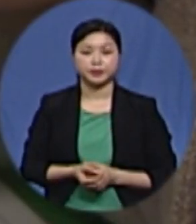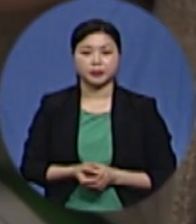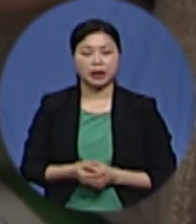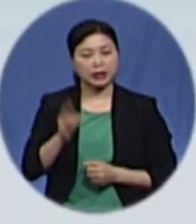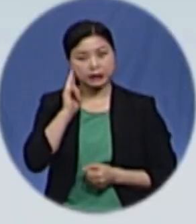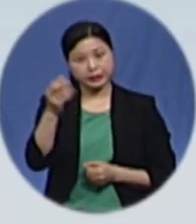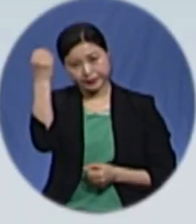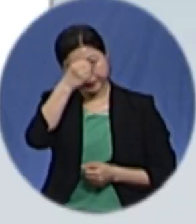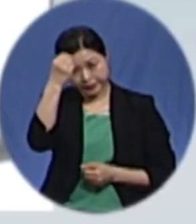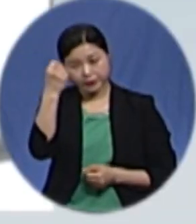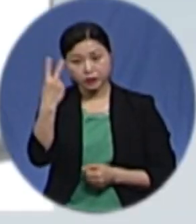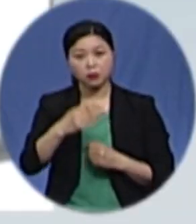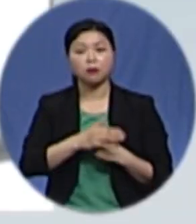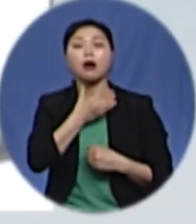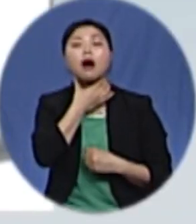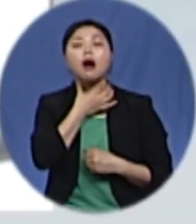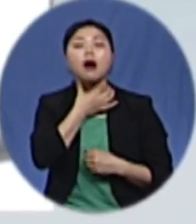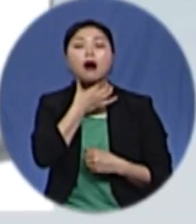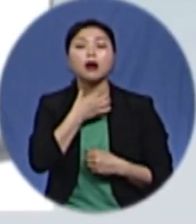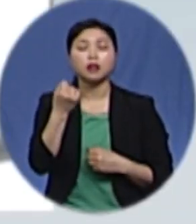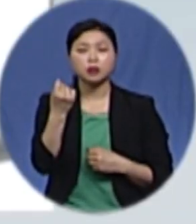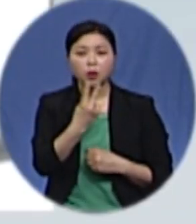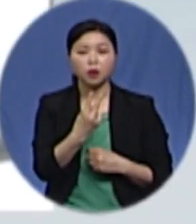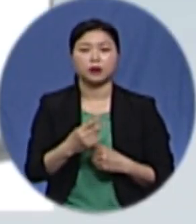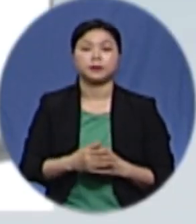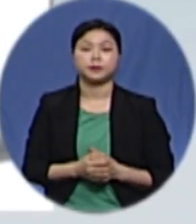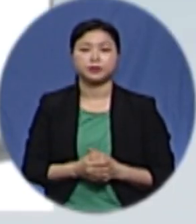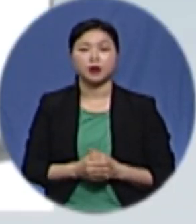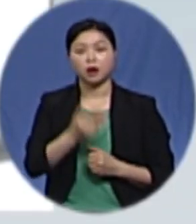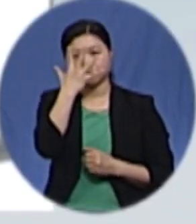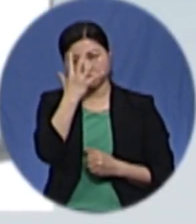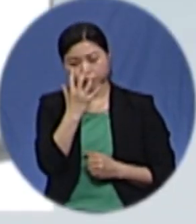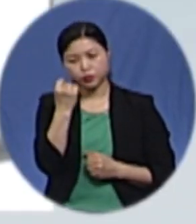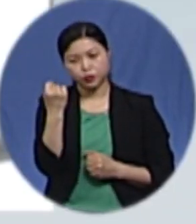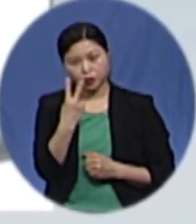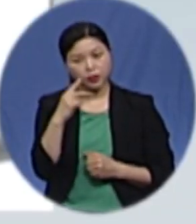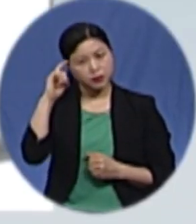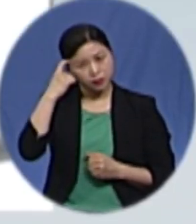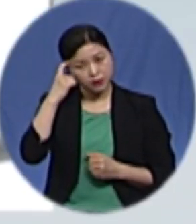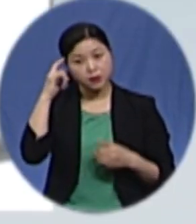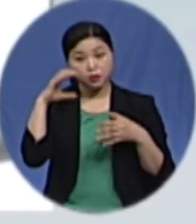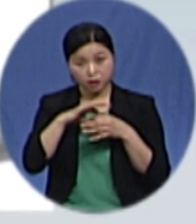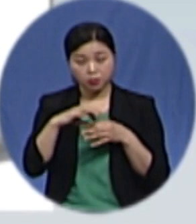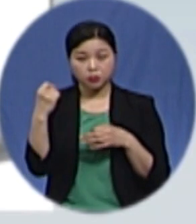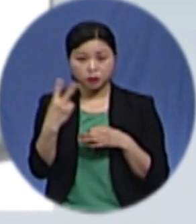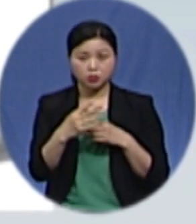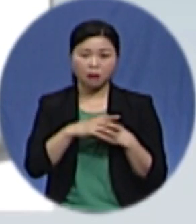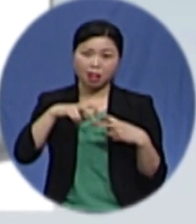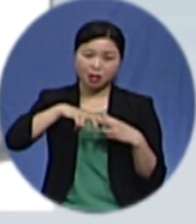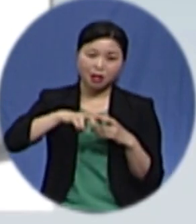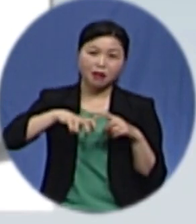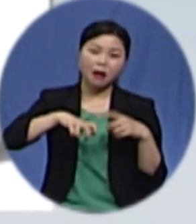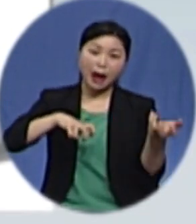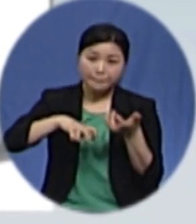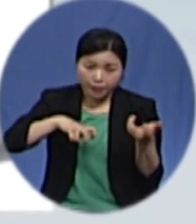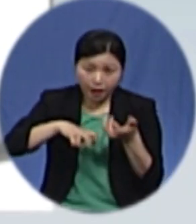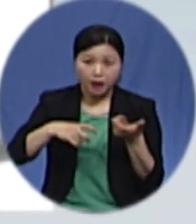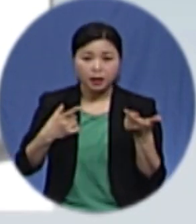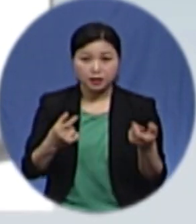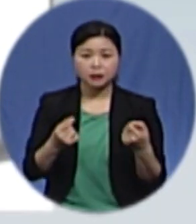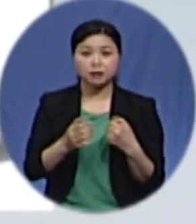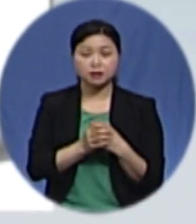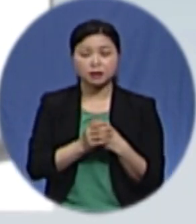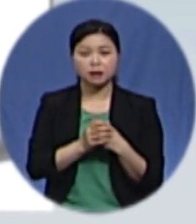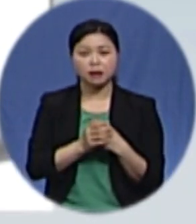빈혈, 갑상선을 비롯한 내분비 질환, 우울증과 같은 정신 질환, 류마티스 관절염 등은